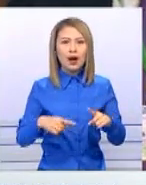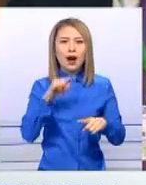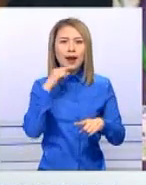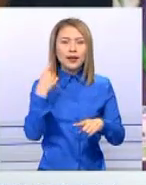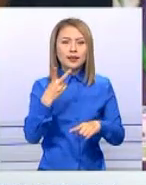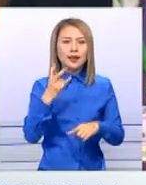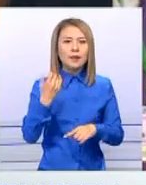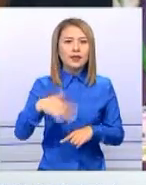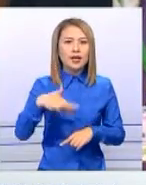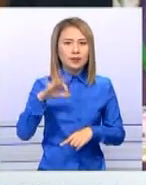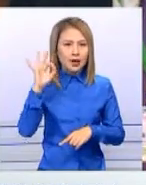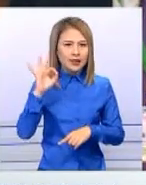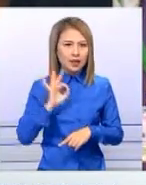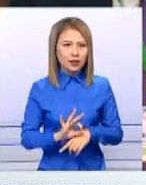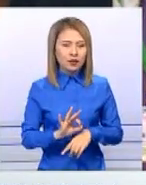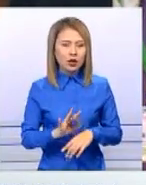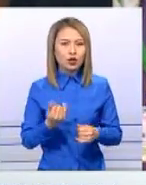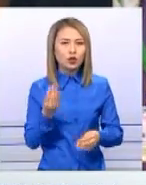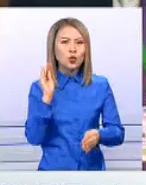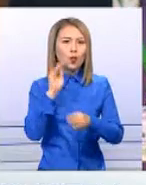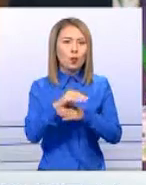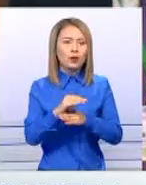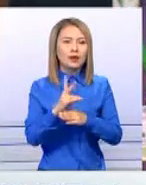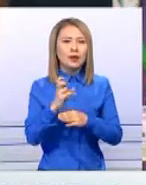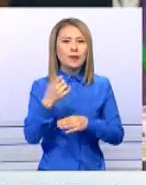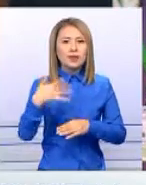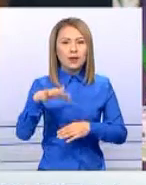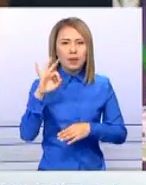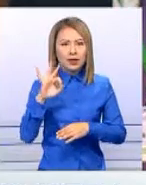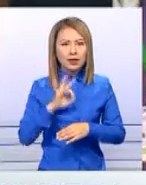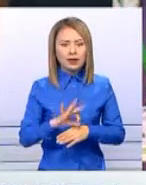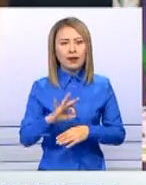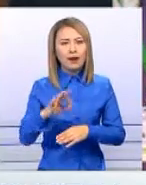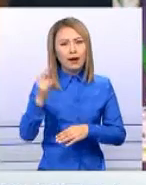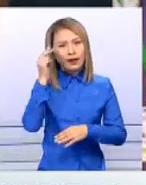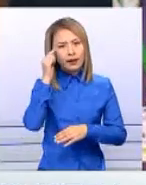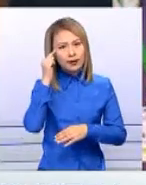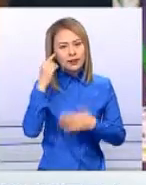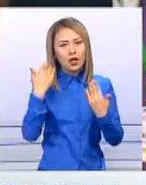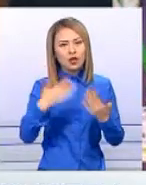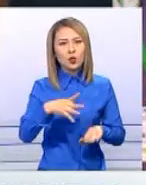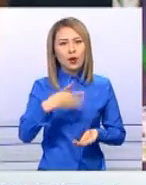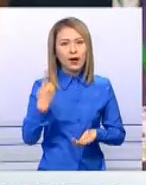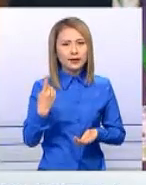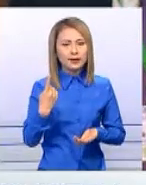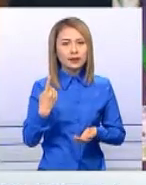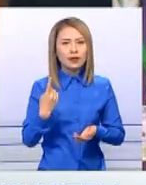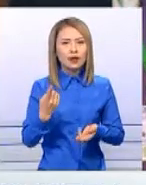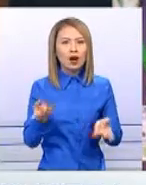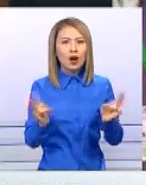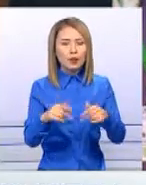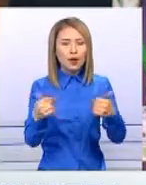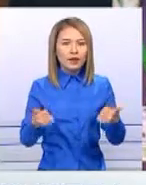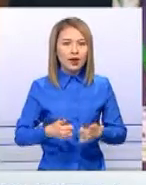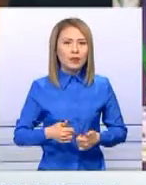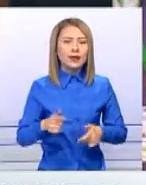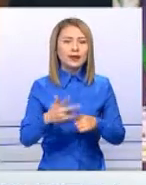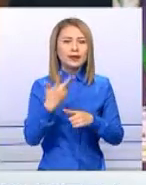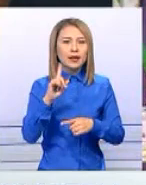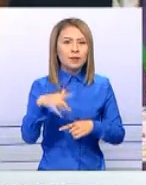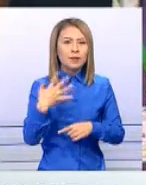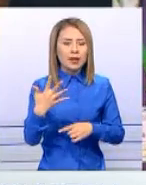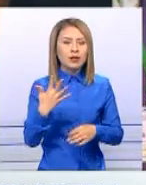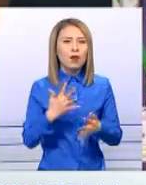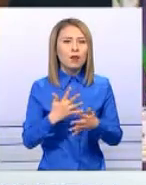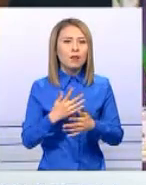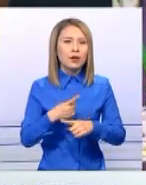на 50%, с Белоруссией на 50%, с Кыргызстаном на 41%, а с Арменией